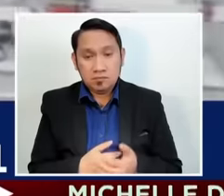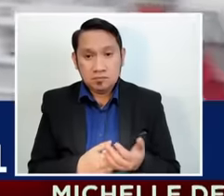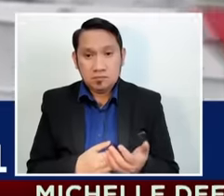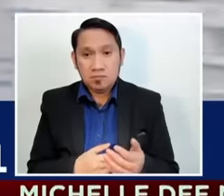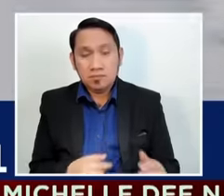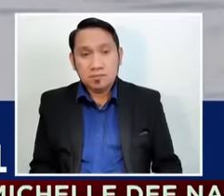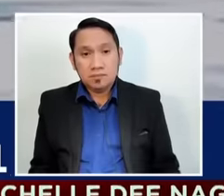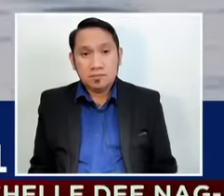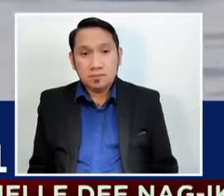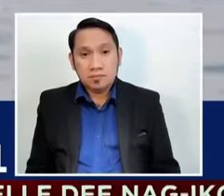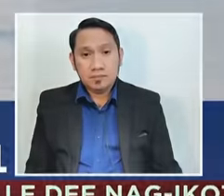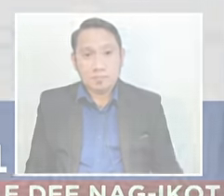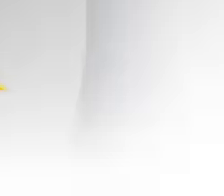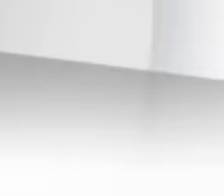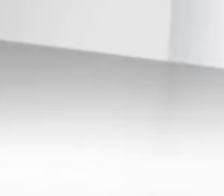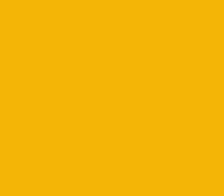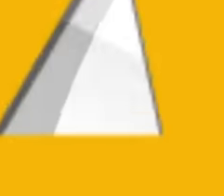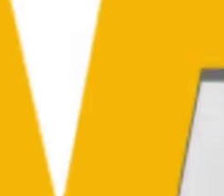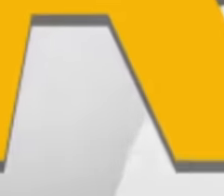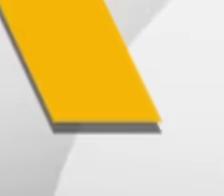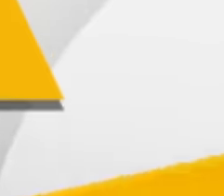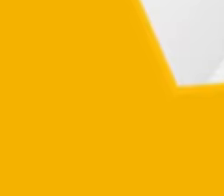News.